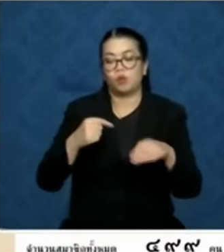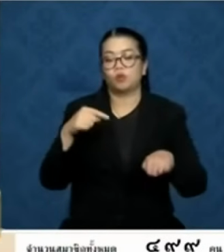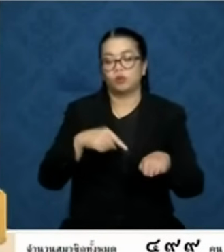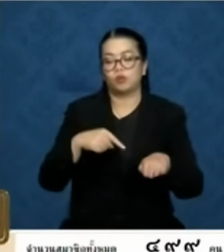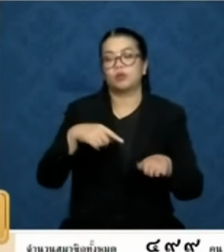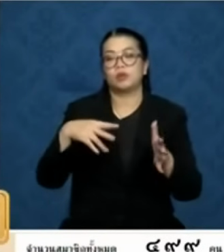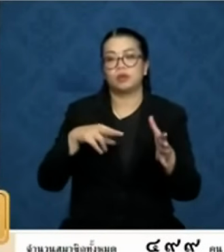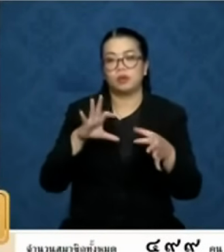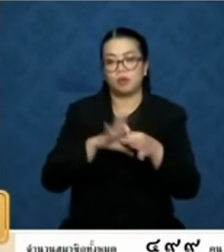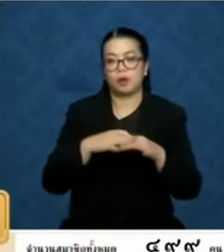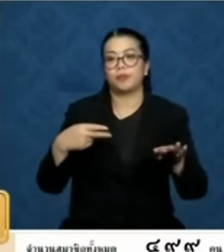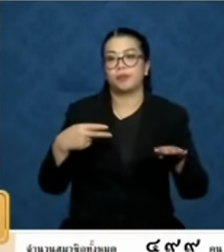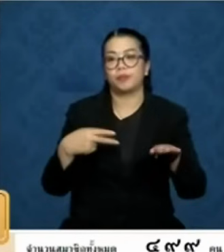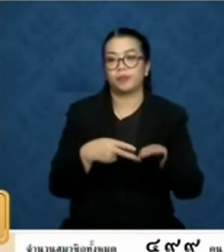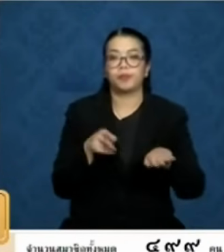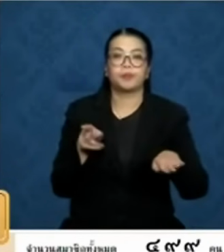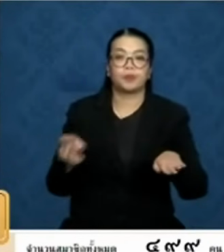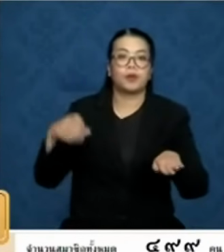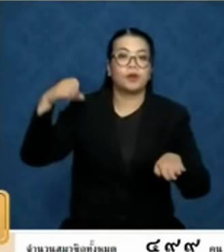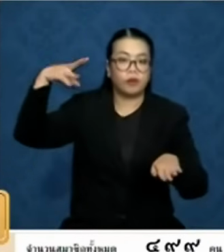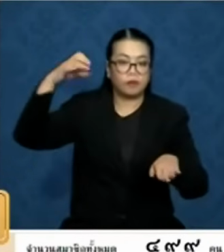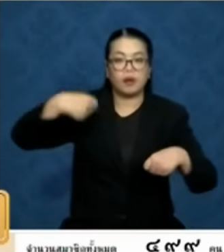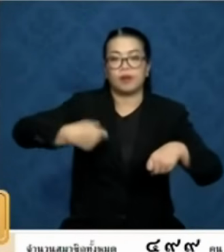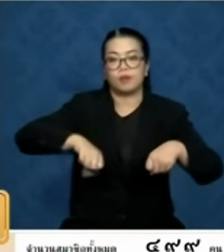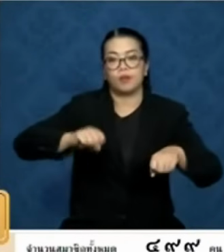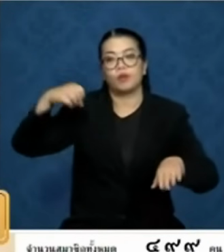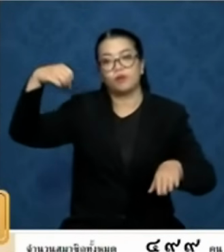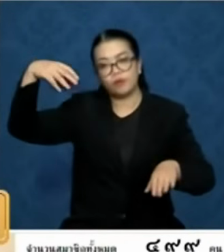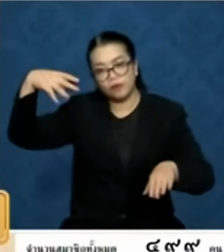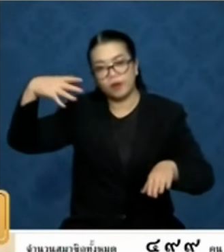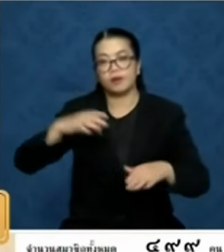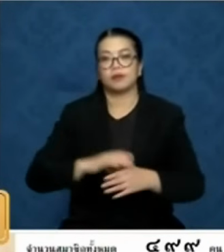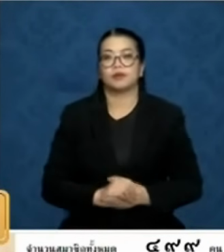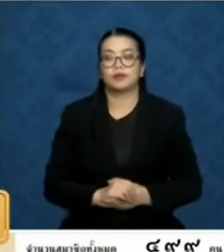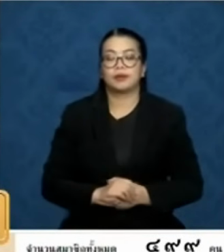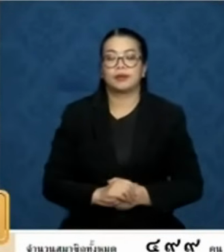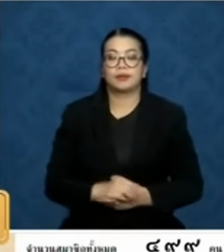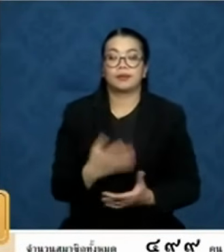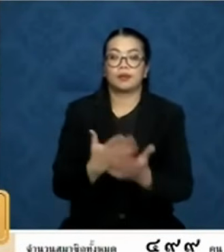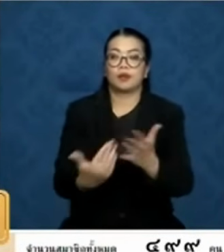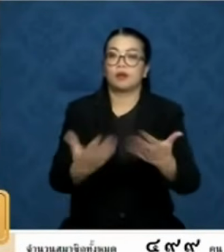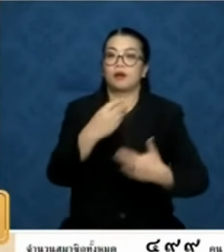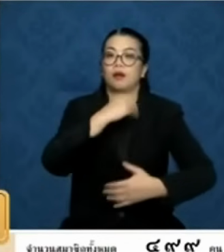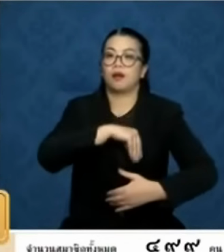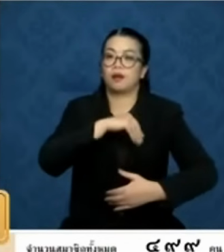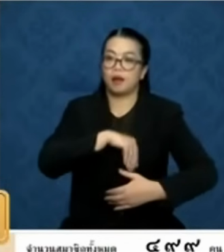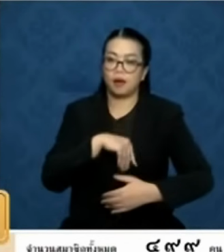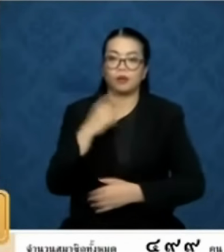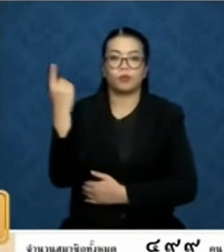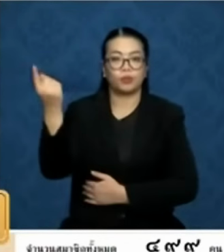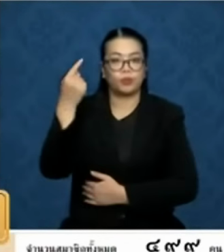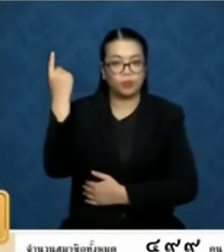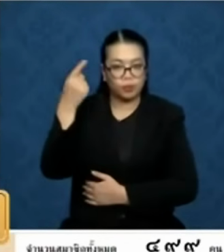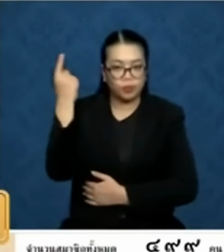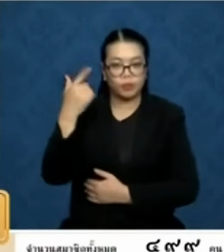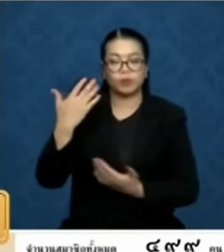ภทรถยนต์และรถจักรยานยนต์การสร้างรายได้จากการท่องเที่ยว